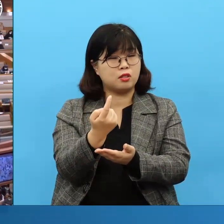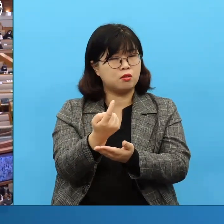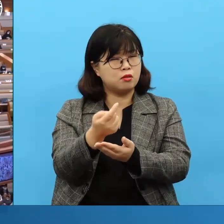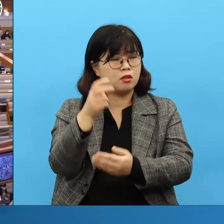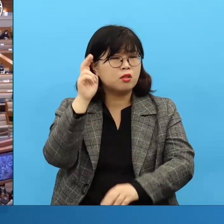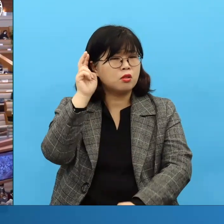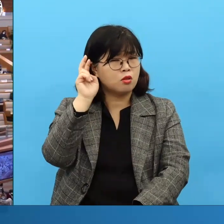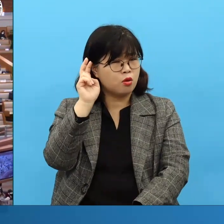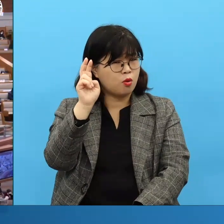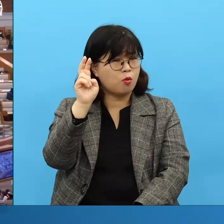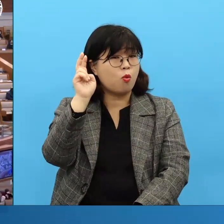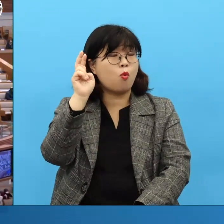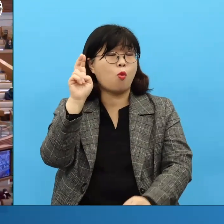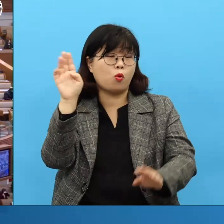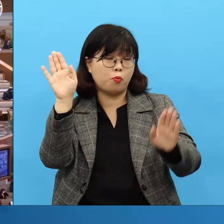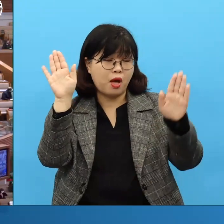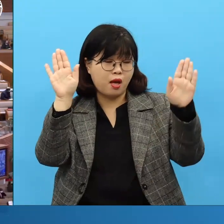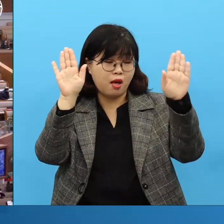강림하실지